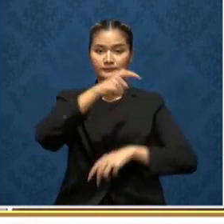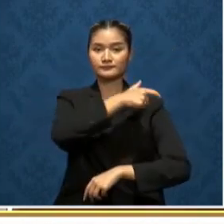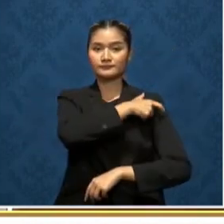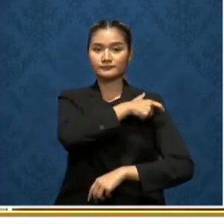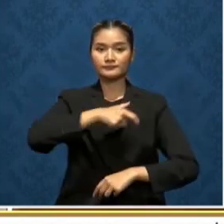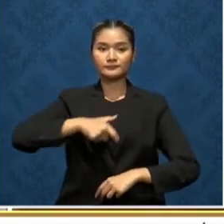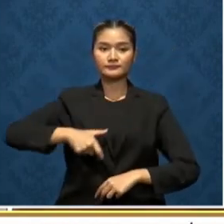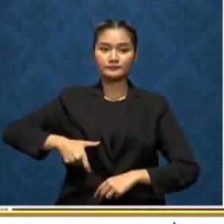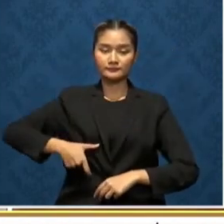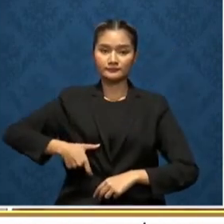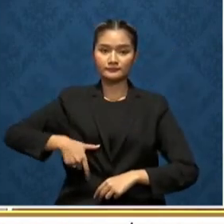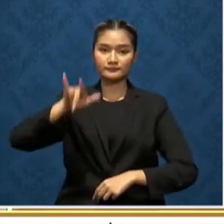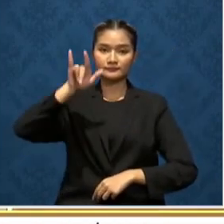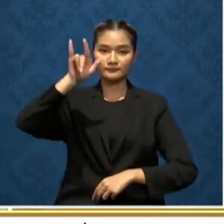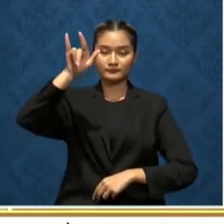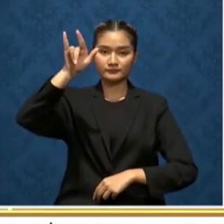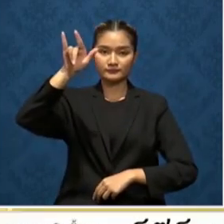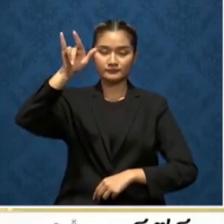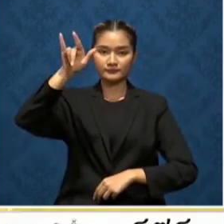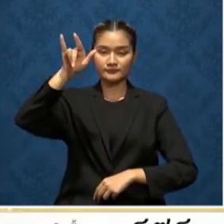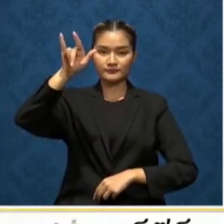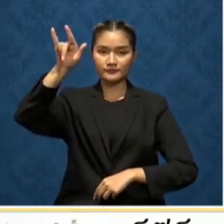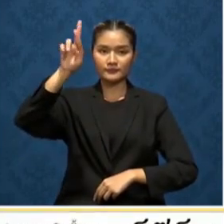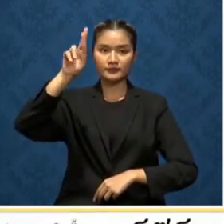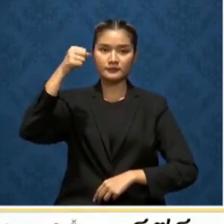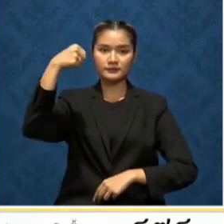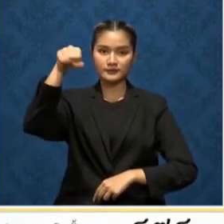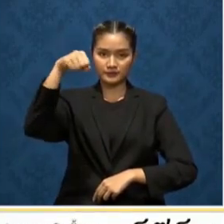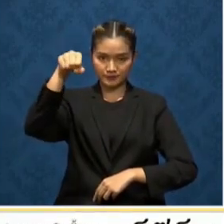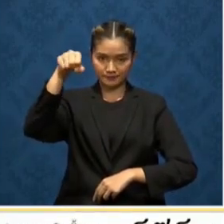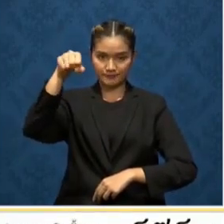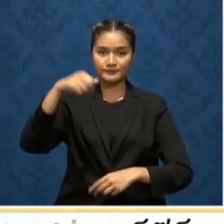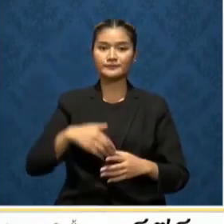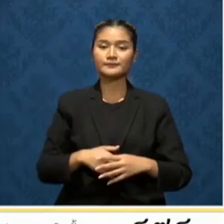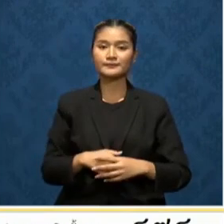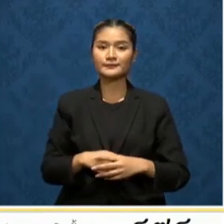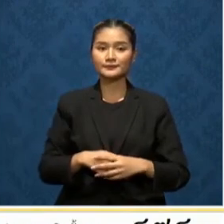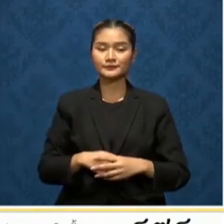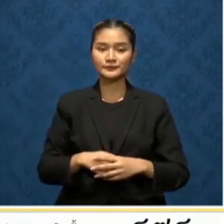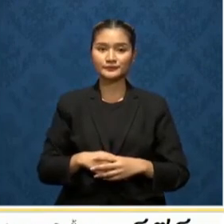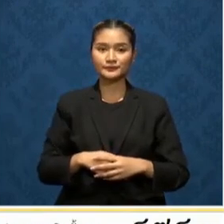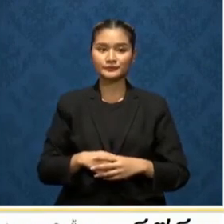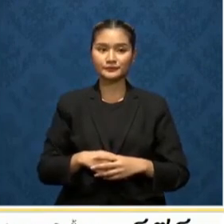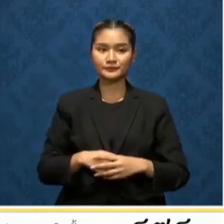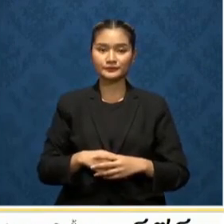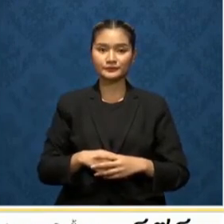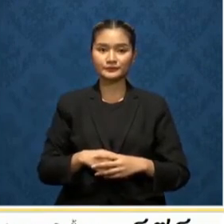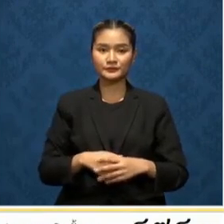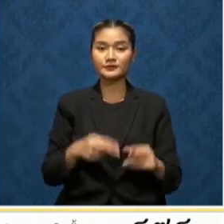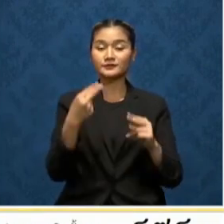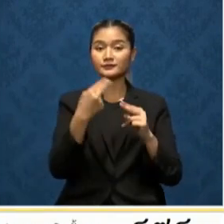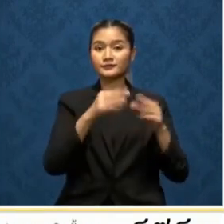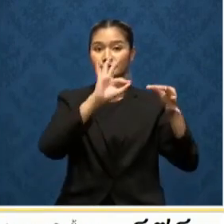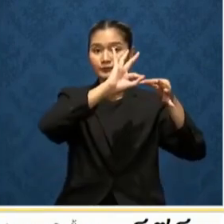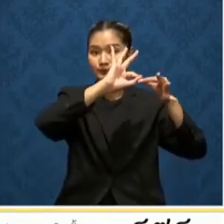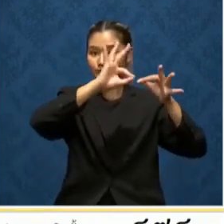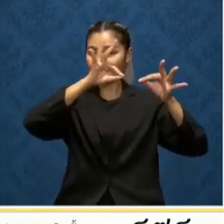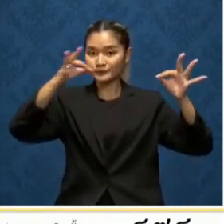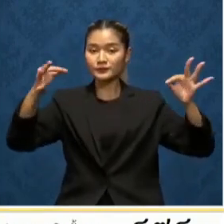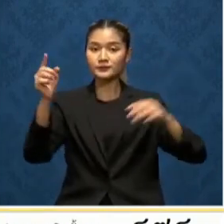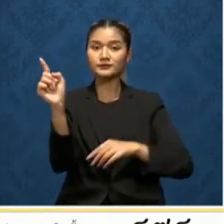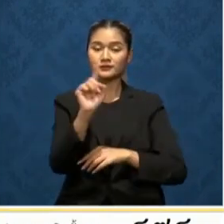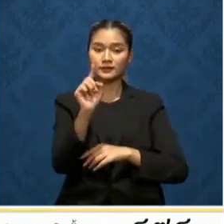รามาธิบดีศรีสินทรมหาวชิราลงกรณ์พระวชิรเกล้าเจ้าอยู่หัวมีพระบร